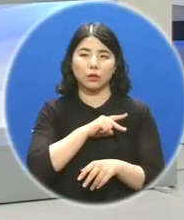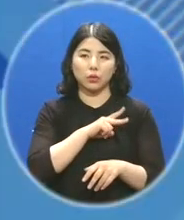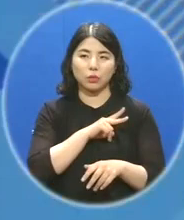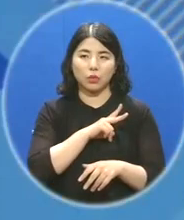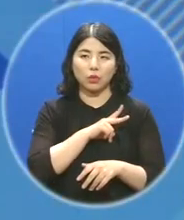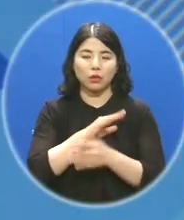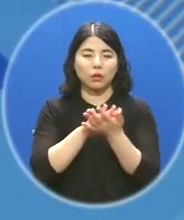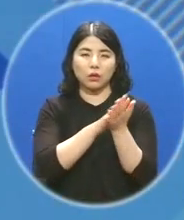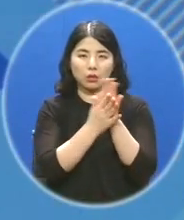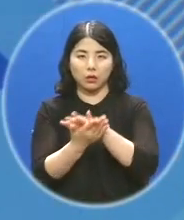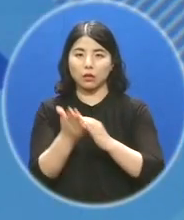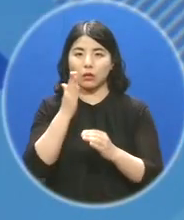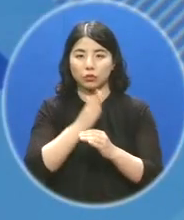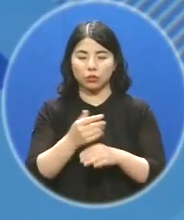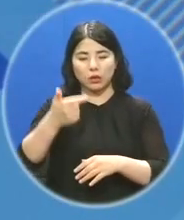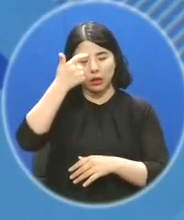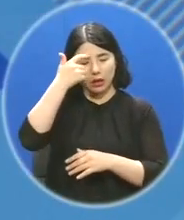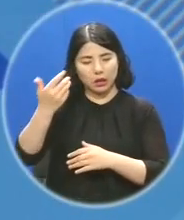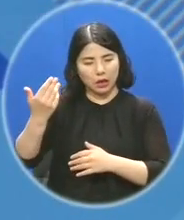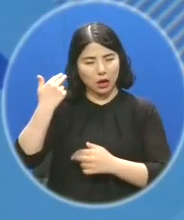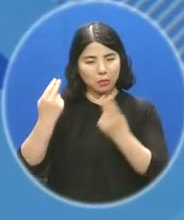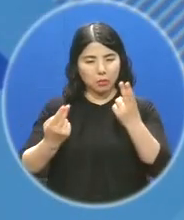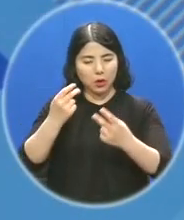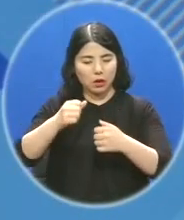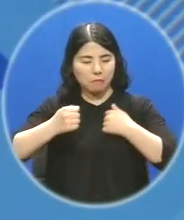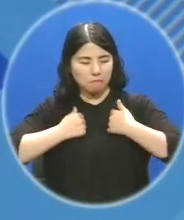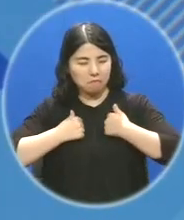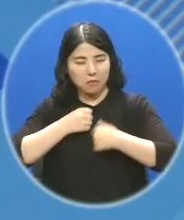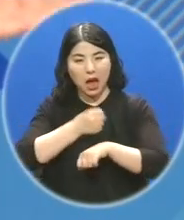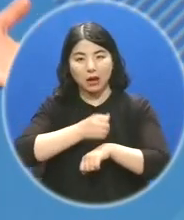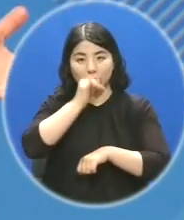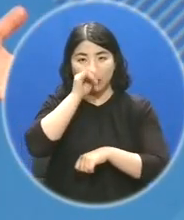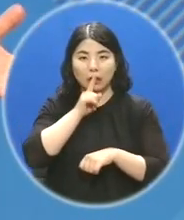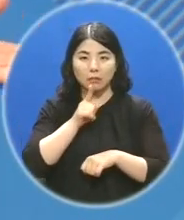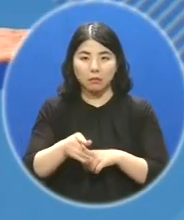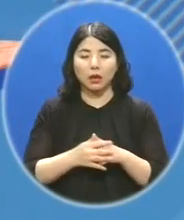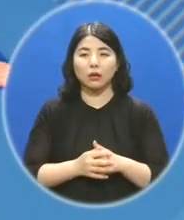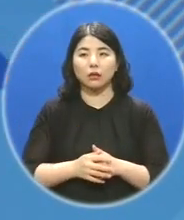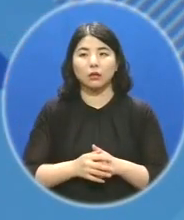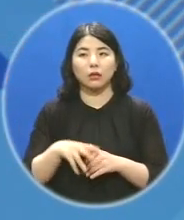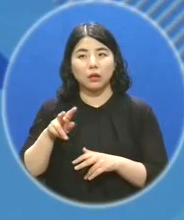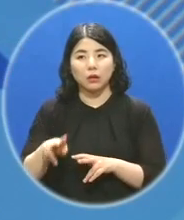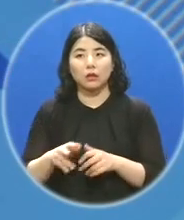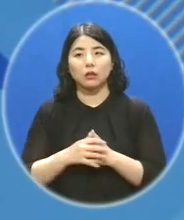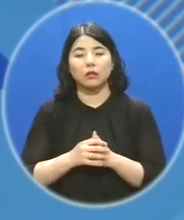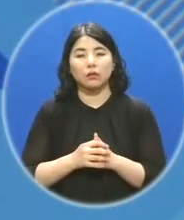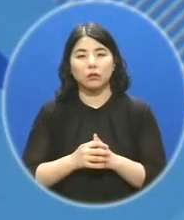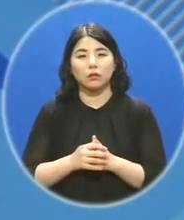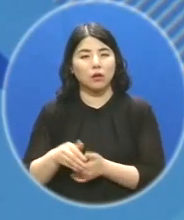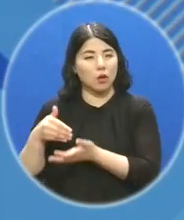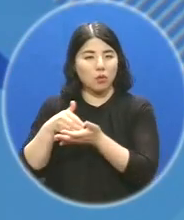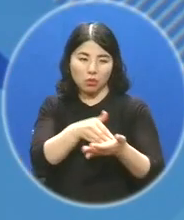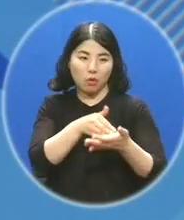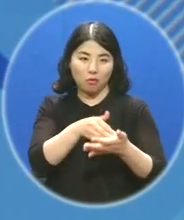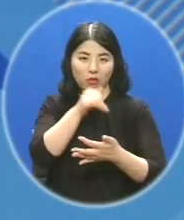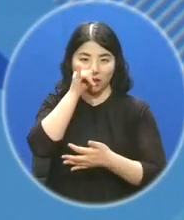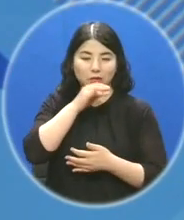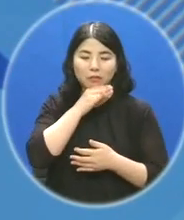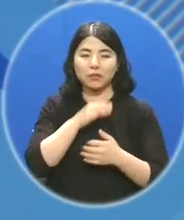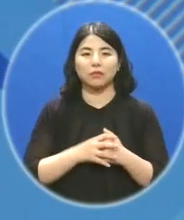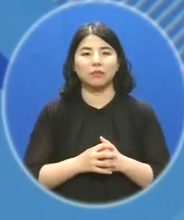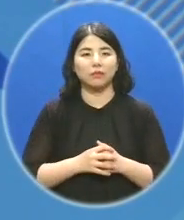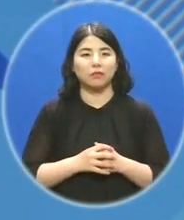굉장히 달라지고 있습니다. 과거보다 정말 열심히 뛰고 있습니다 하셨는데 이런 또 요구사항들이 있으시네요.